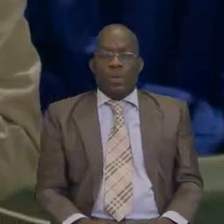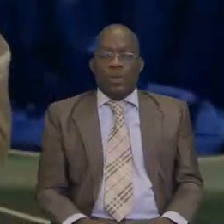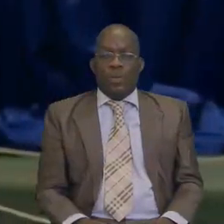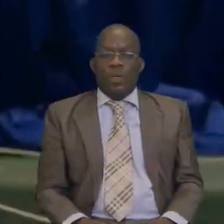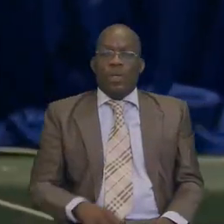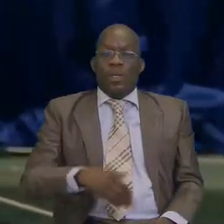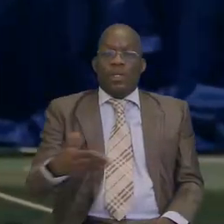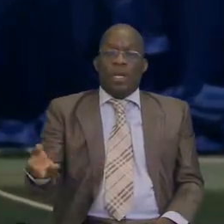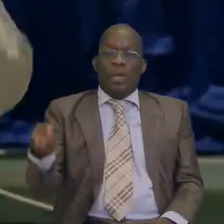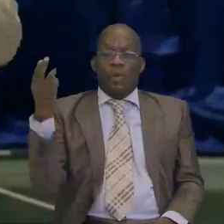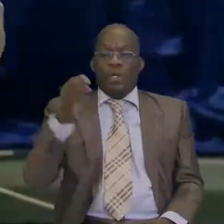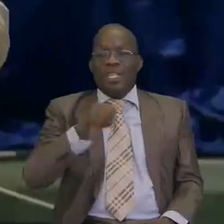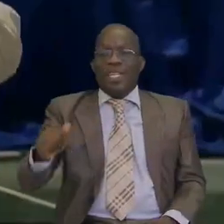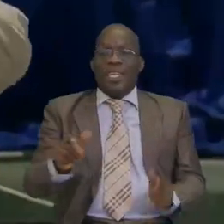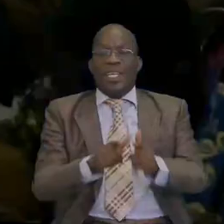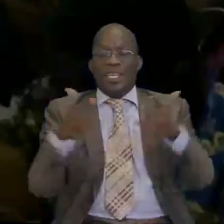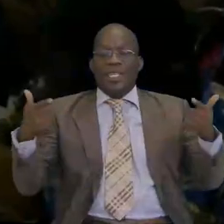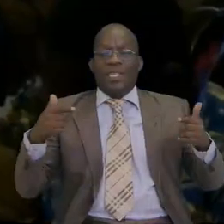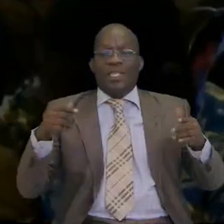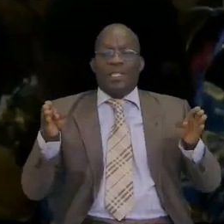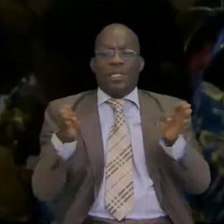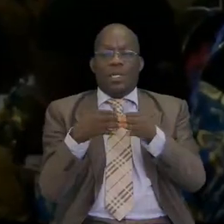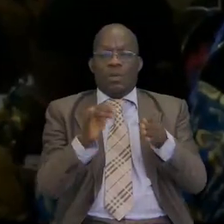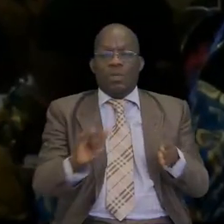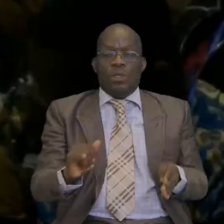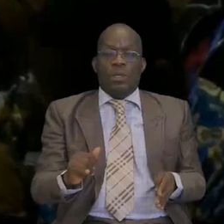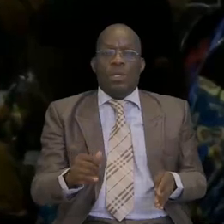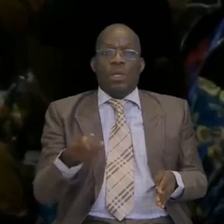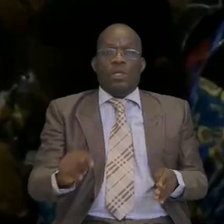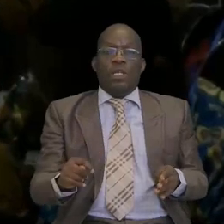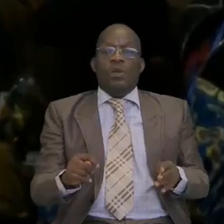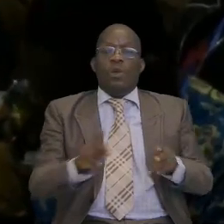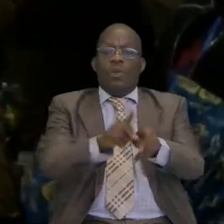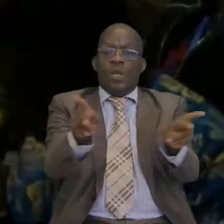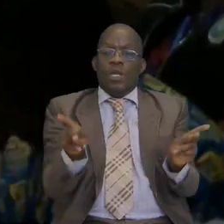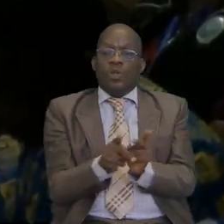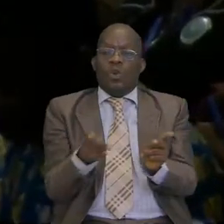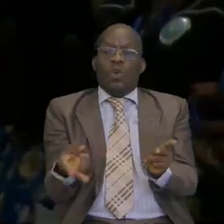Il y avait une grande réunion. Le hall était rempli.